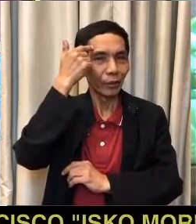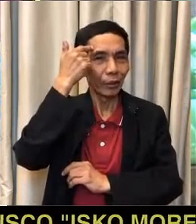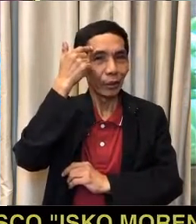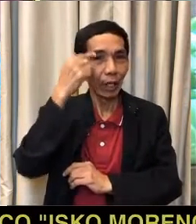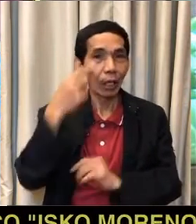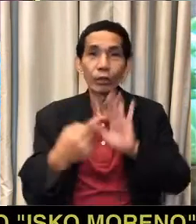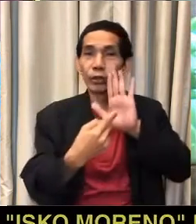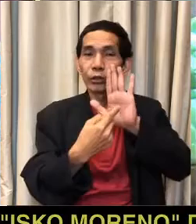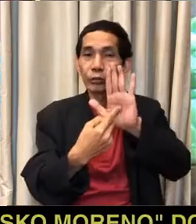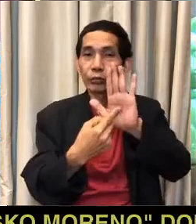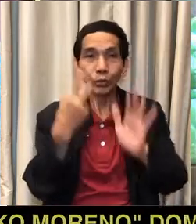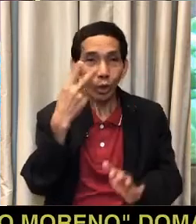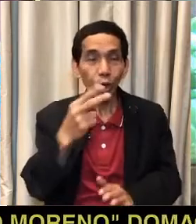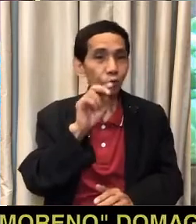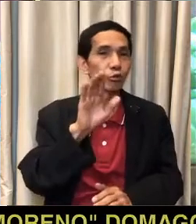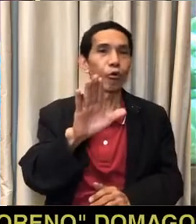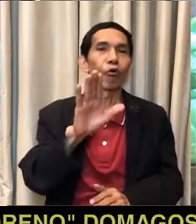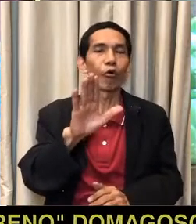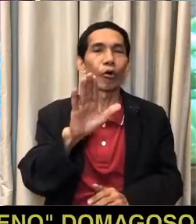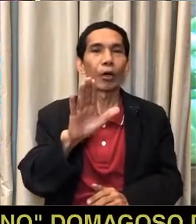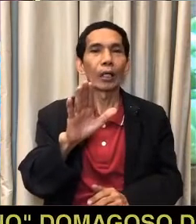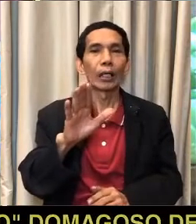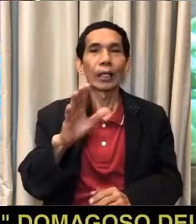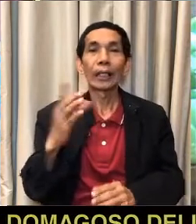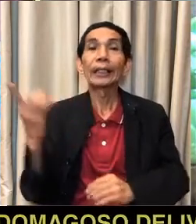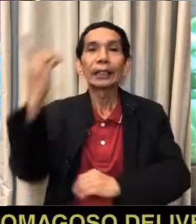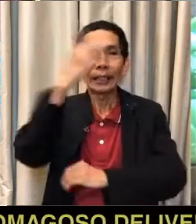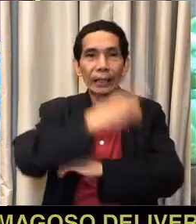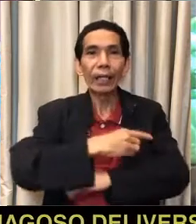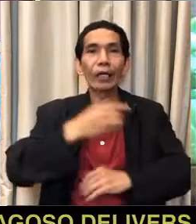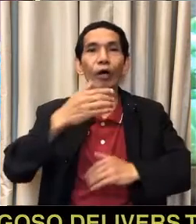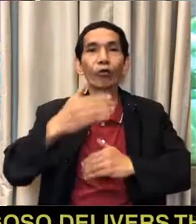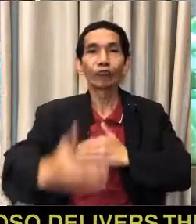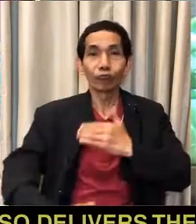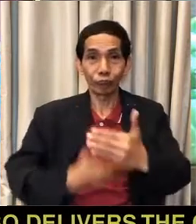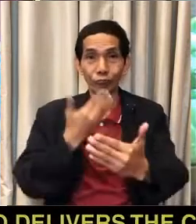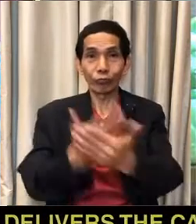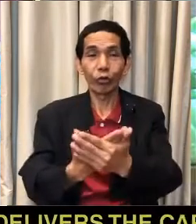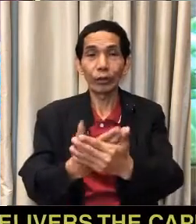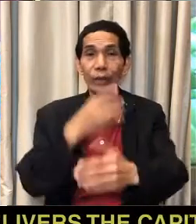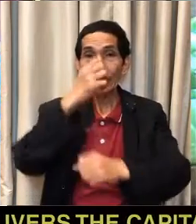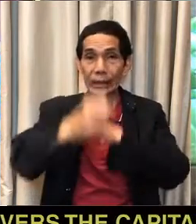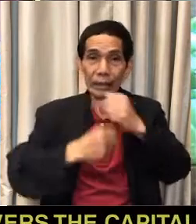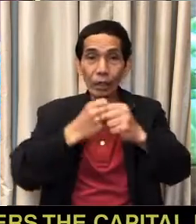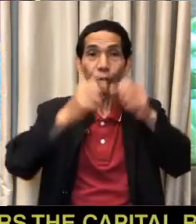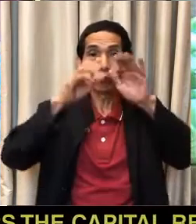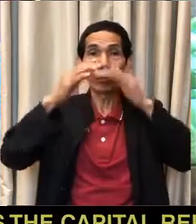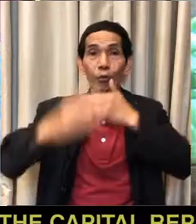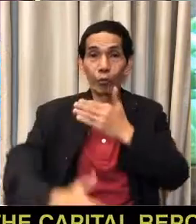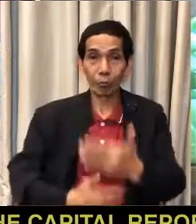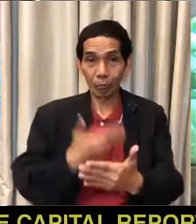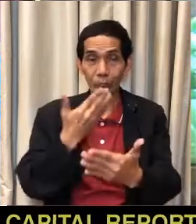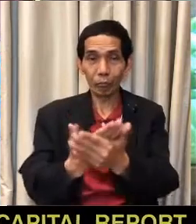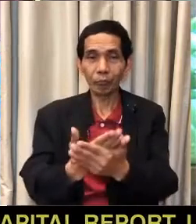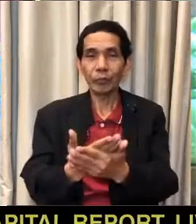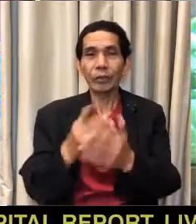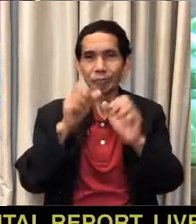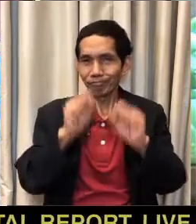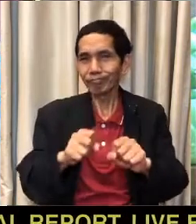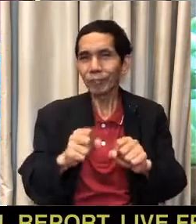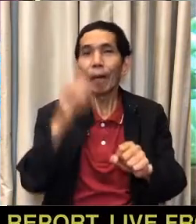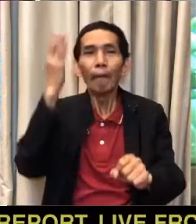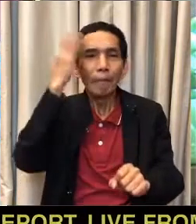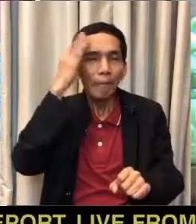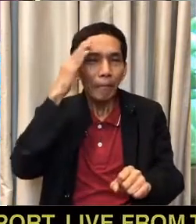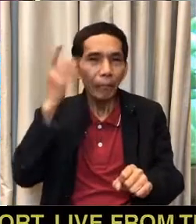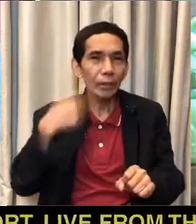at makikita ang inyong araw ng kapanganakan o taon ng kapanganakan. Para